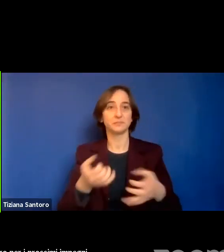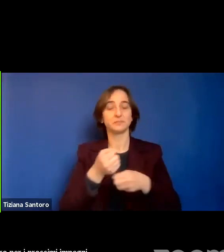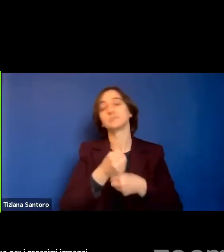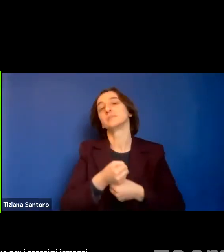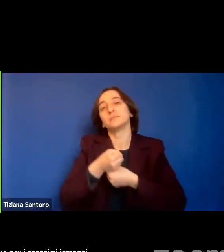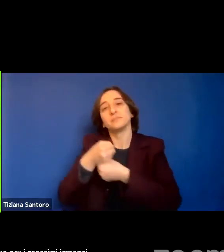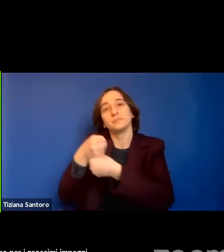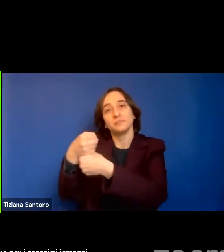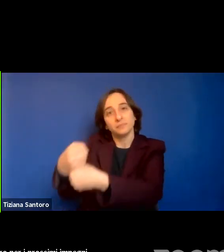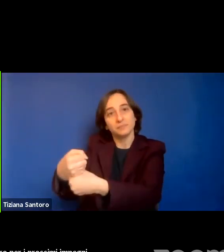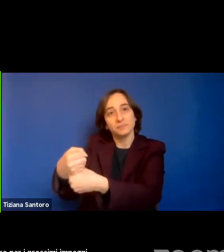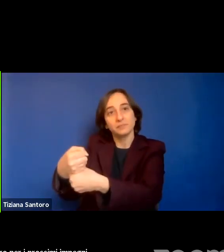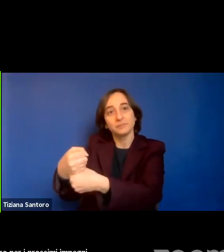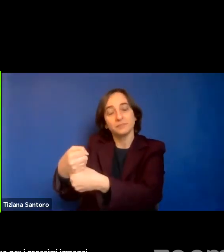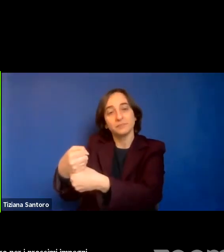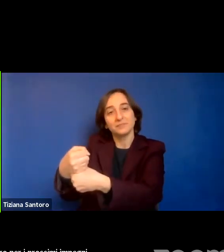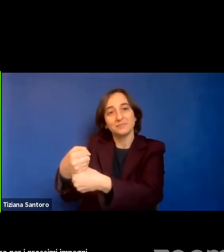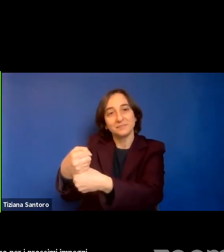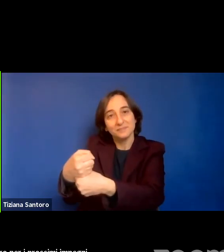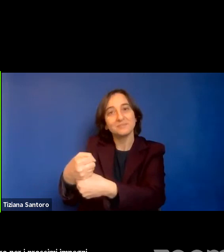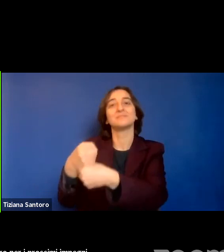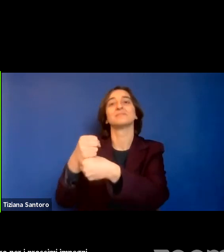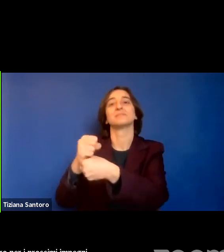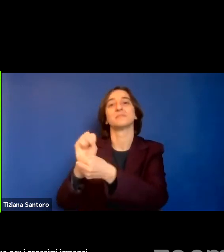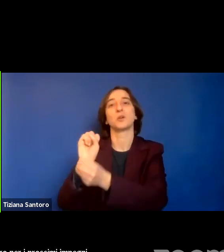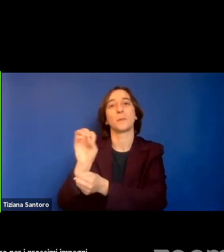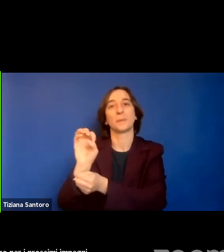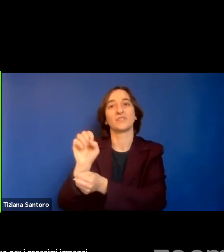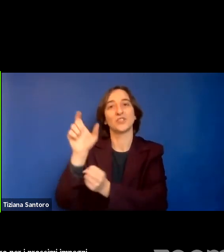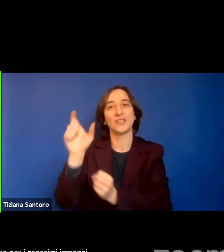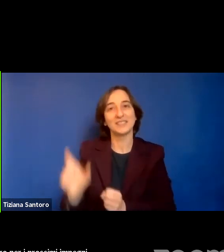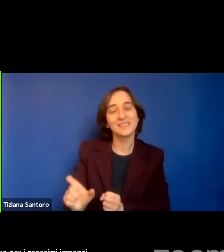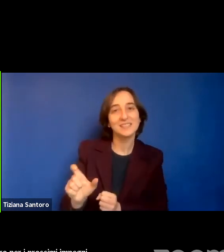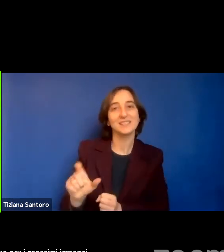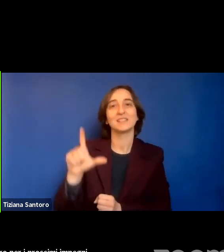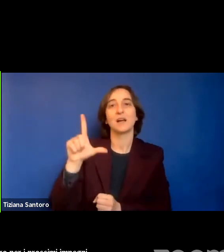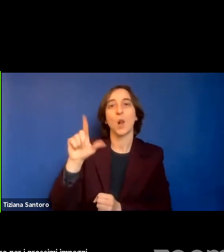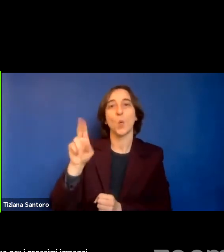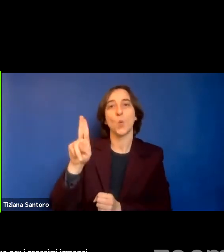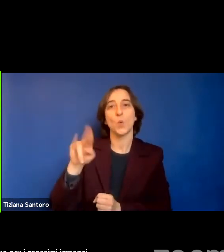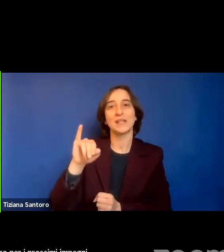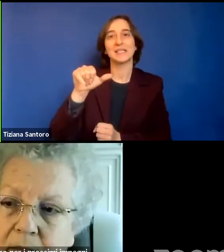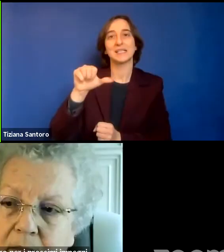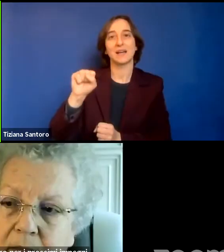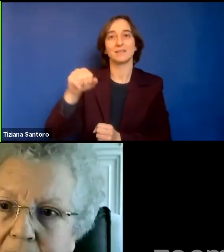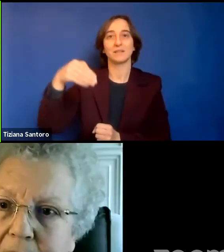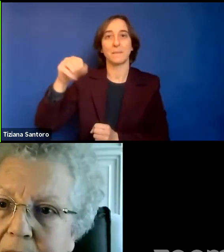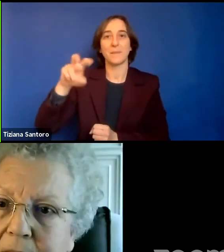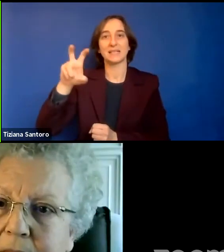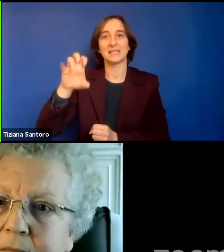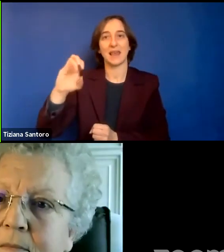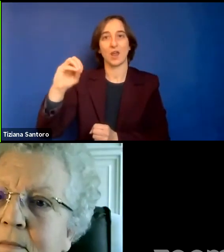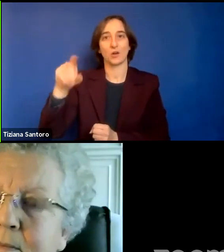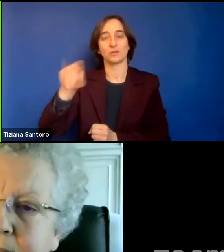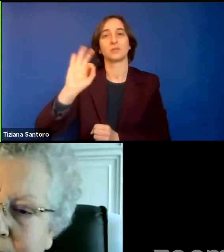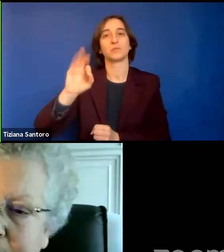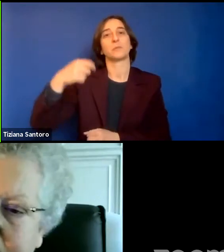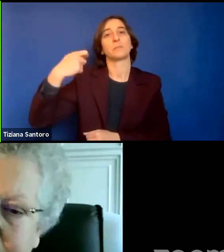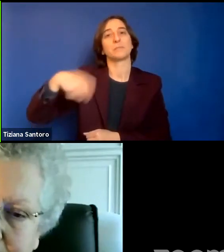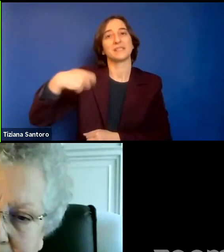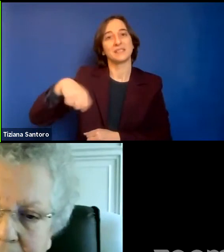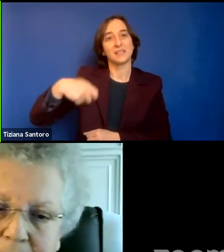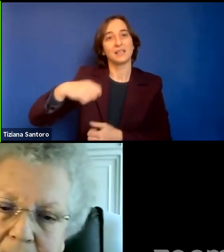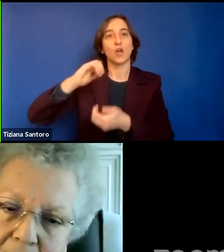la parola alla professoressa Luisa Mazzeo, che è presidente dell'associazione